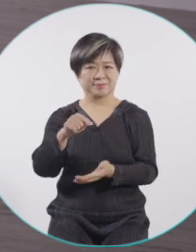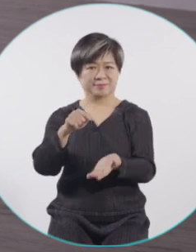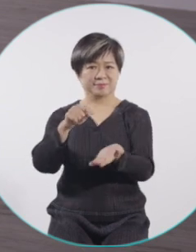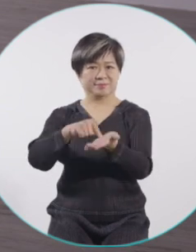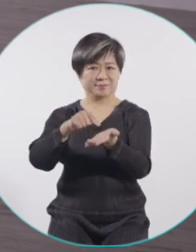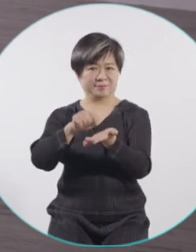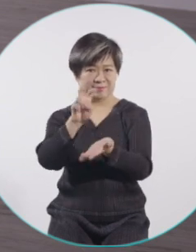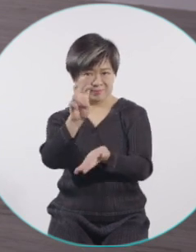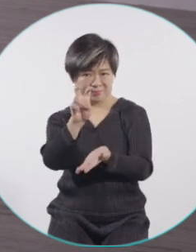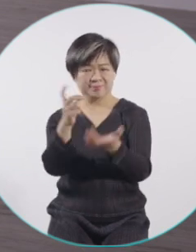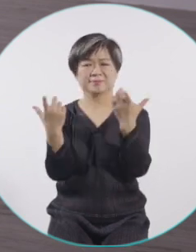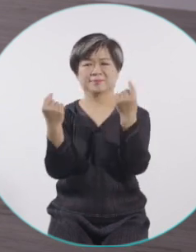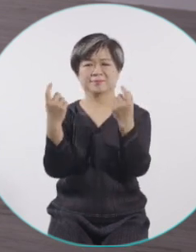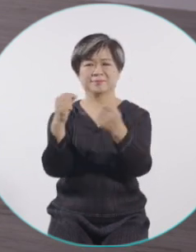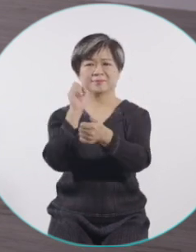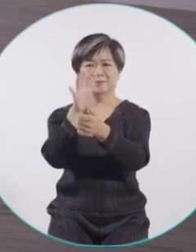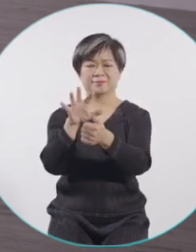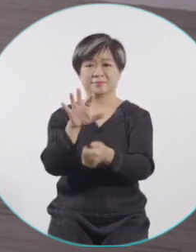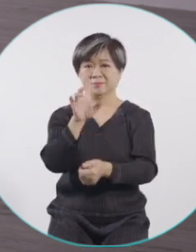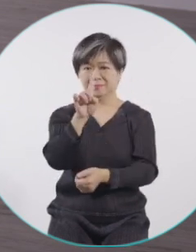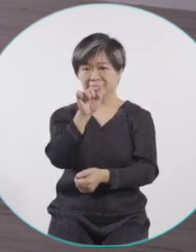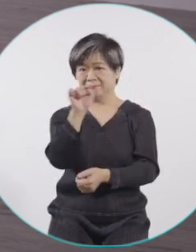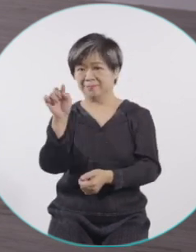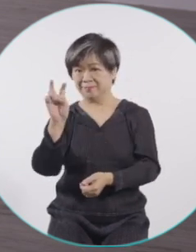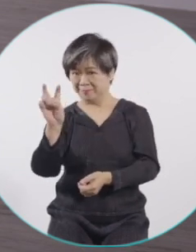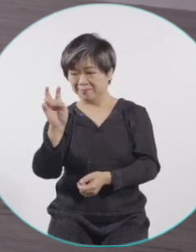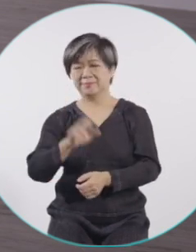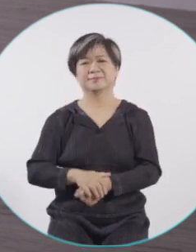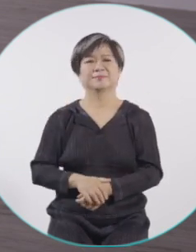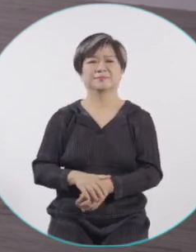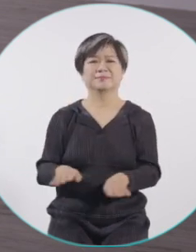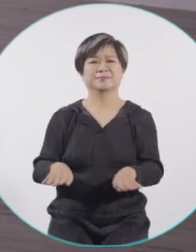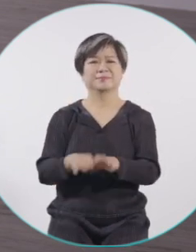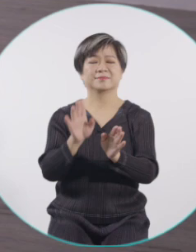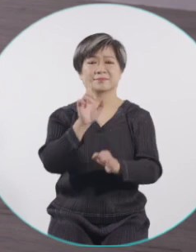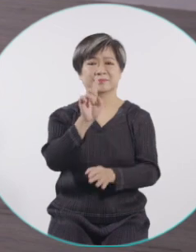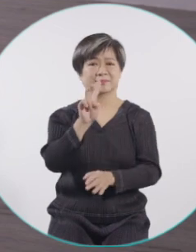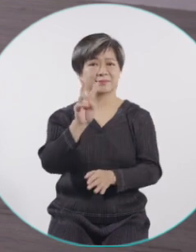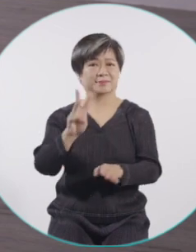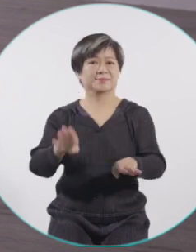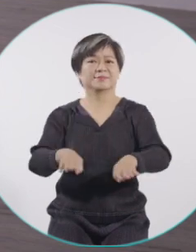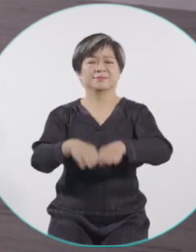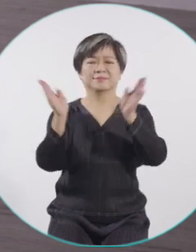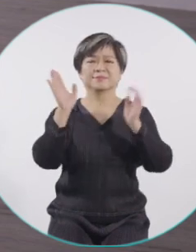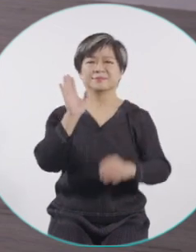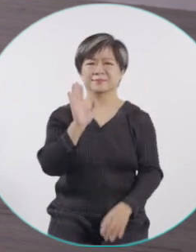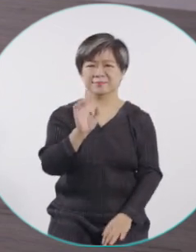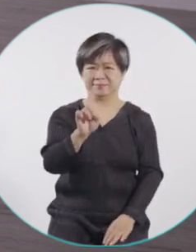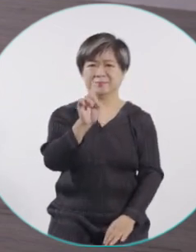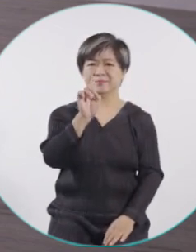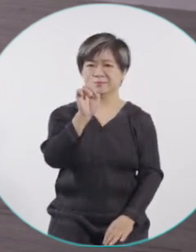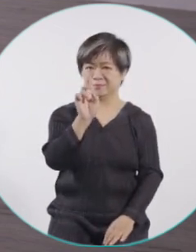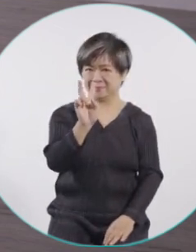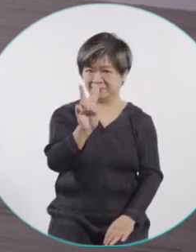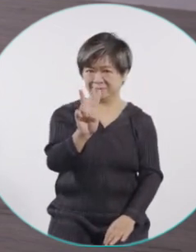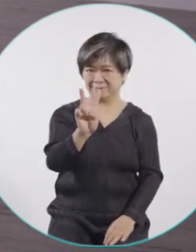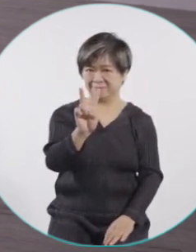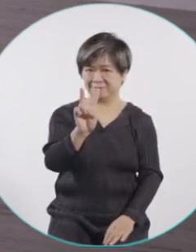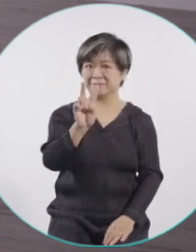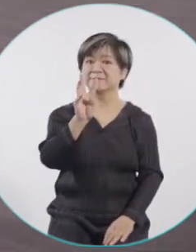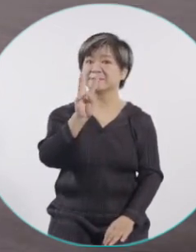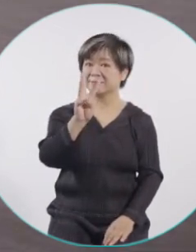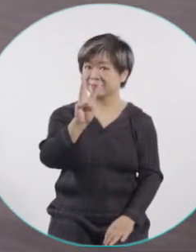哈。那待会一样，我会下指令，从一数到二十哦。好，一、二、三，开始。一、